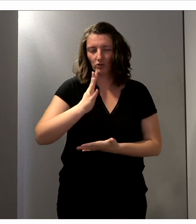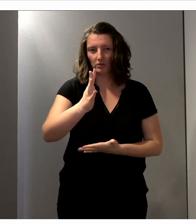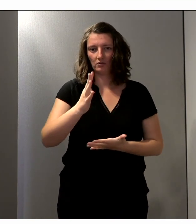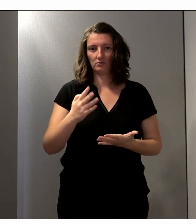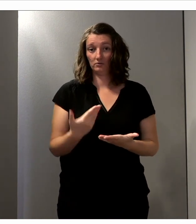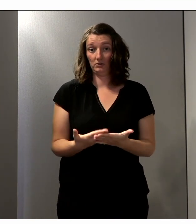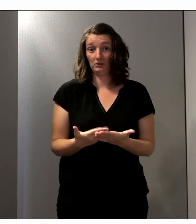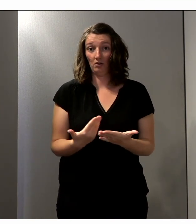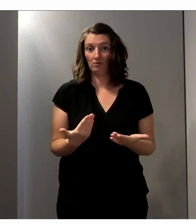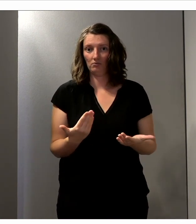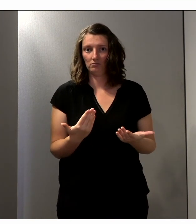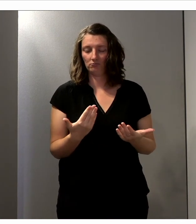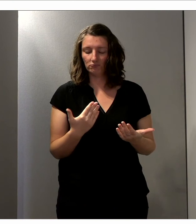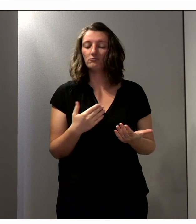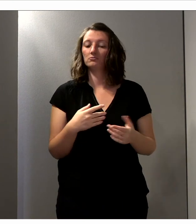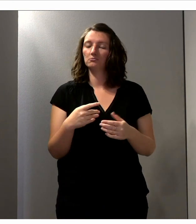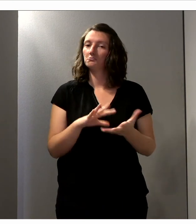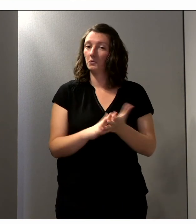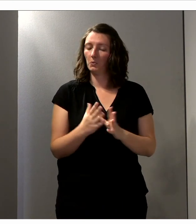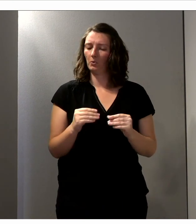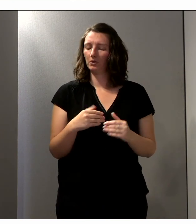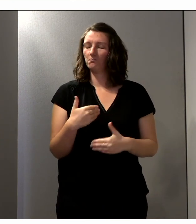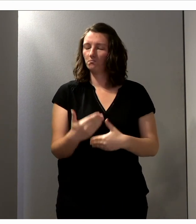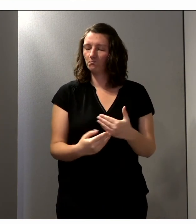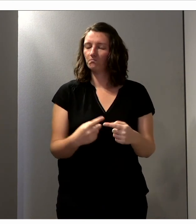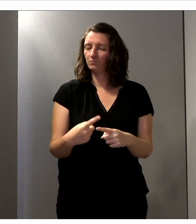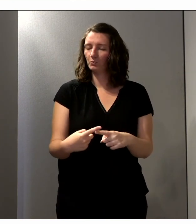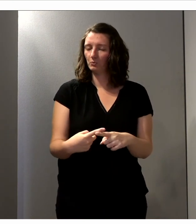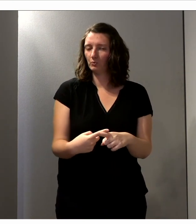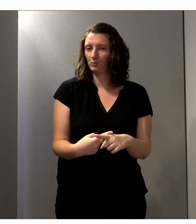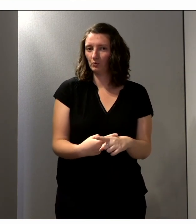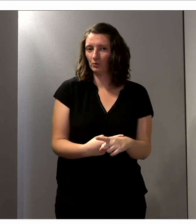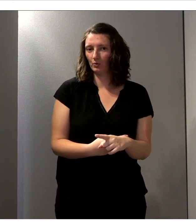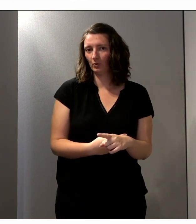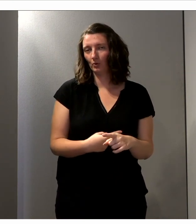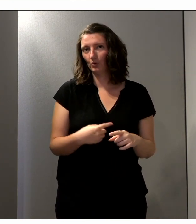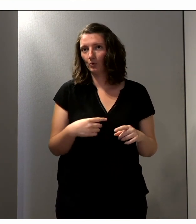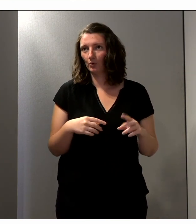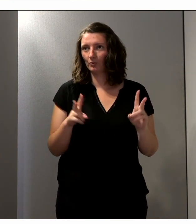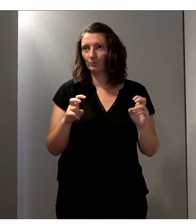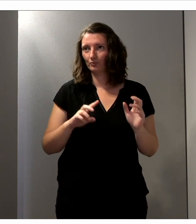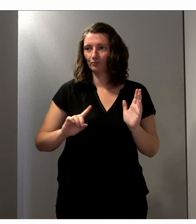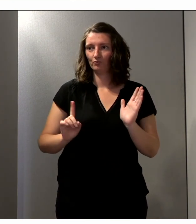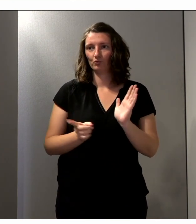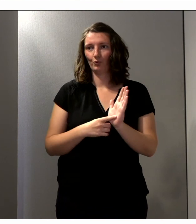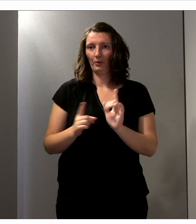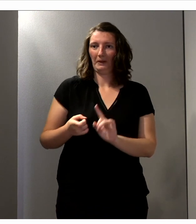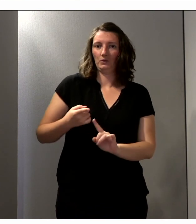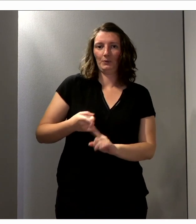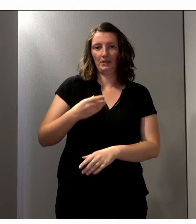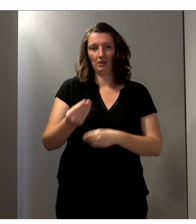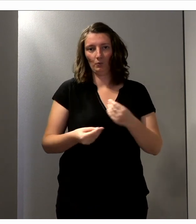en fait, à un moment donné, le droit spécifique ou l'expérimentation